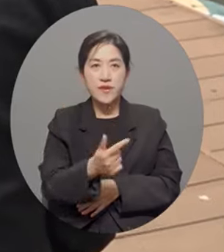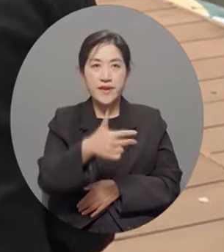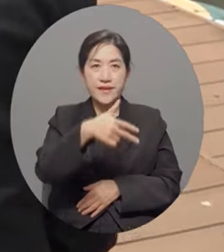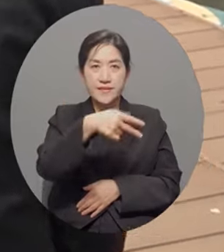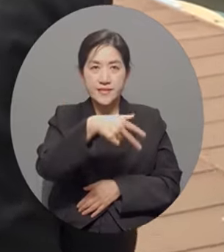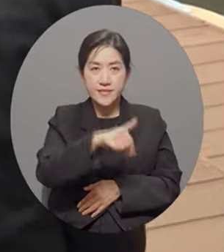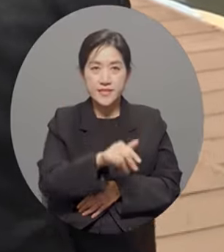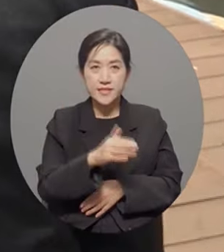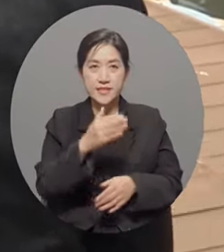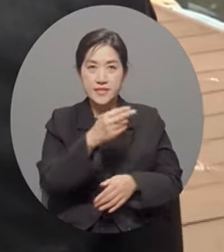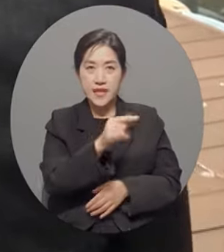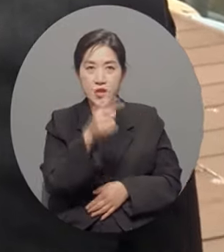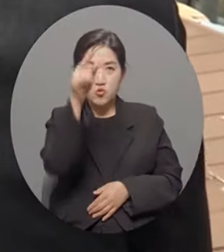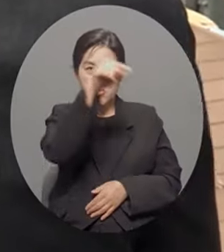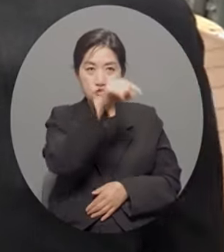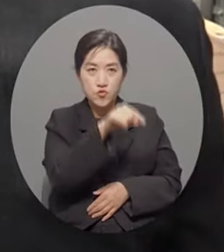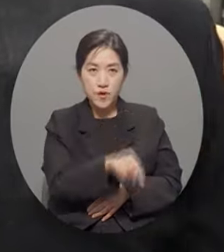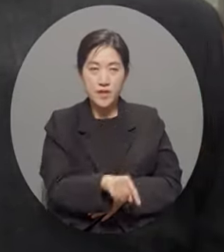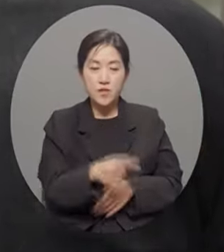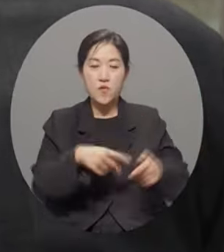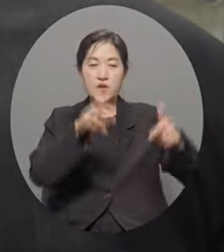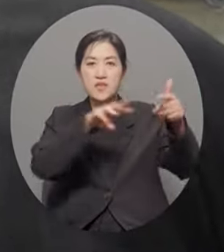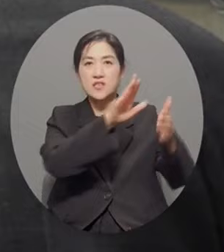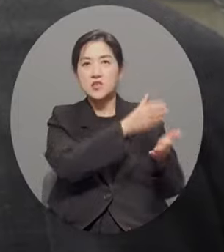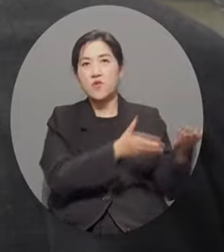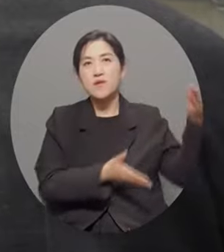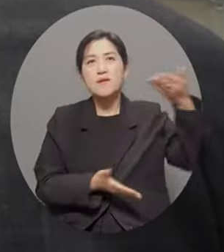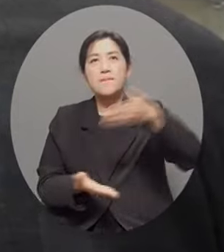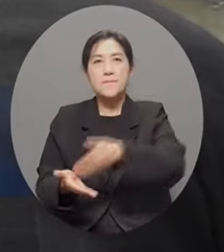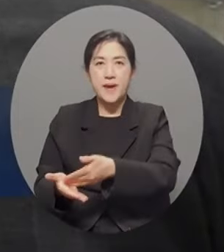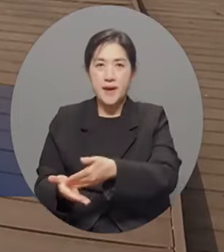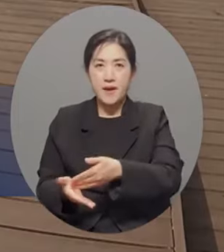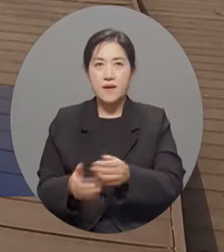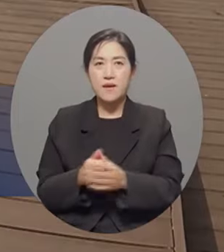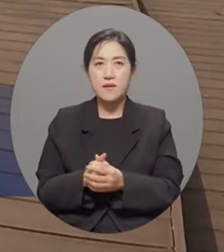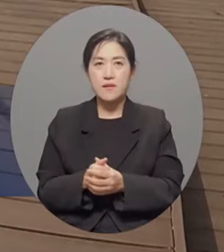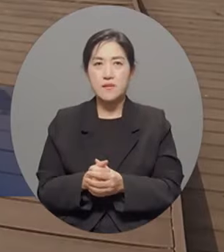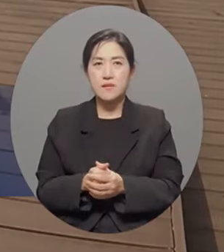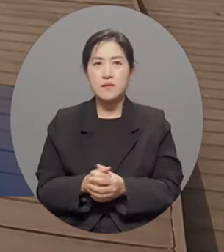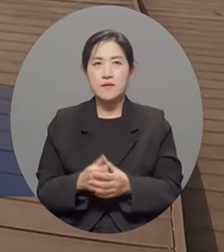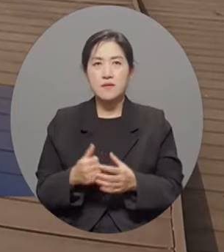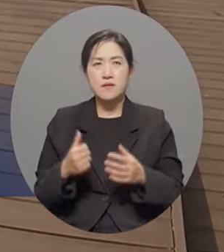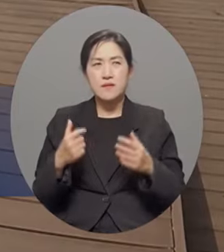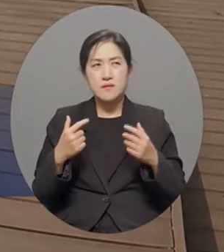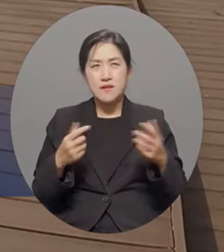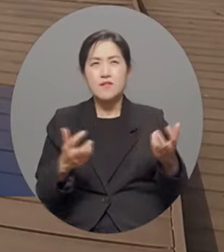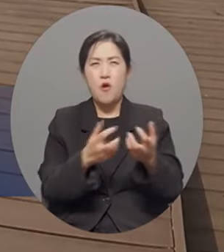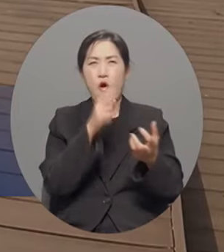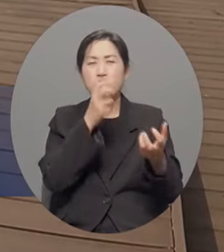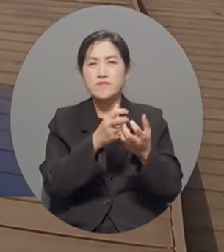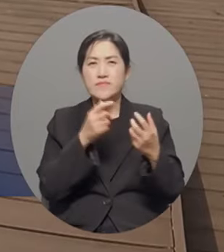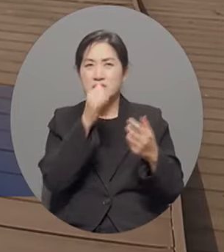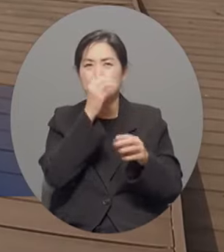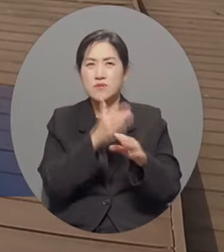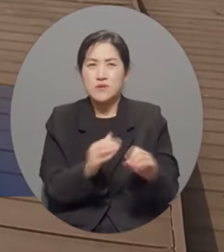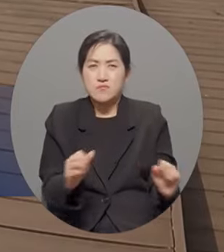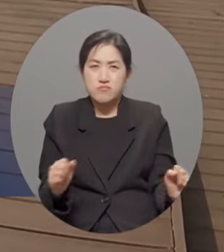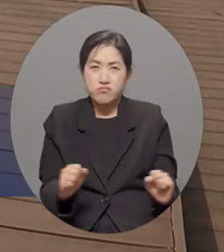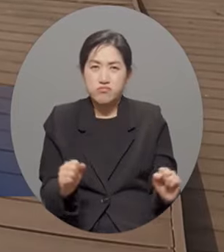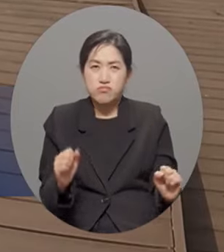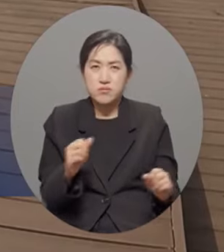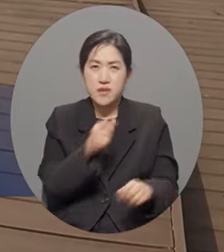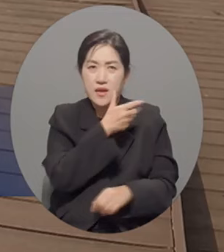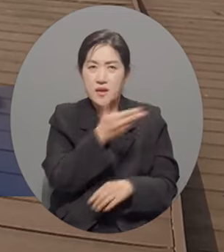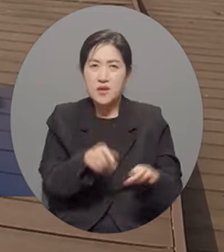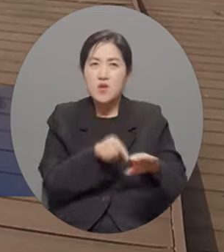거쳐 배를 타고 인천항으로 입국했습니다. 아직도 얼음이 있었어요. 너무 추웠는데